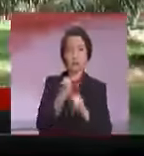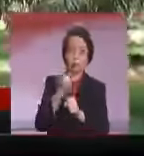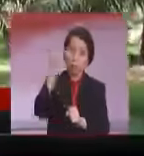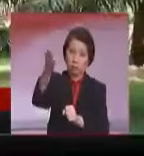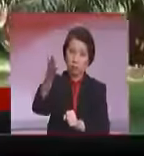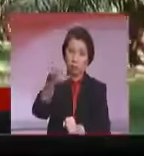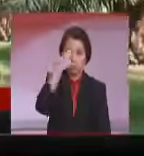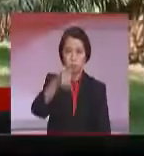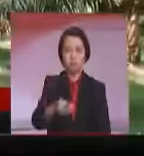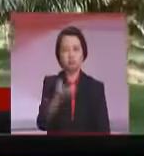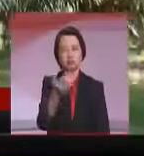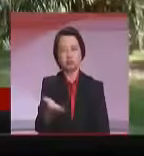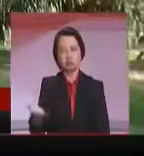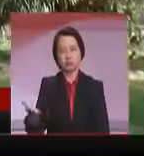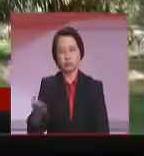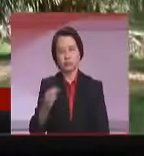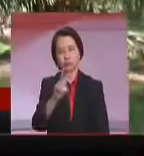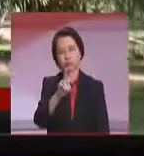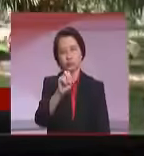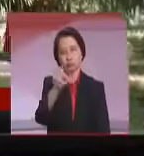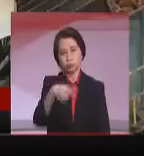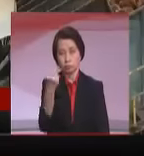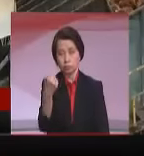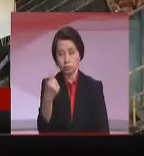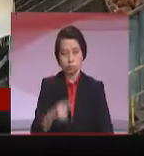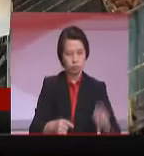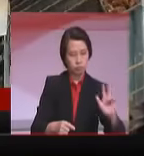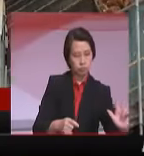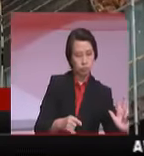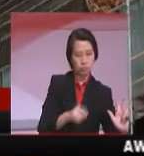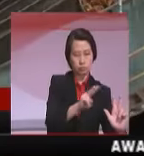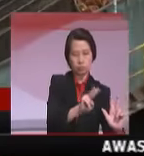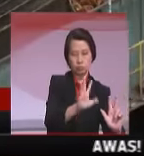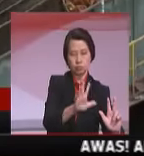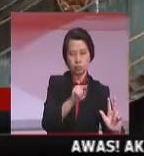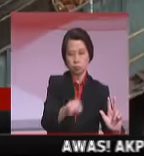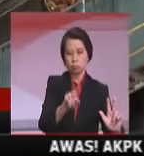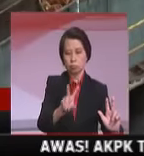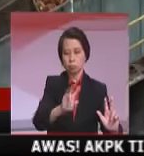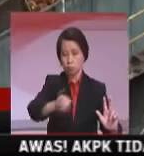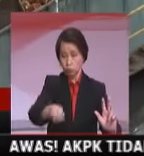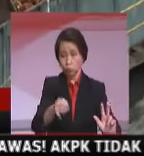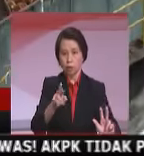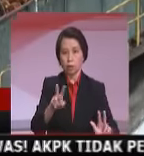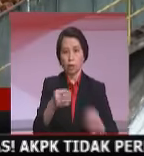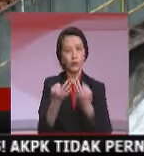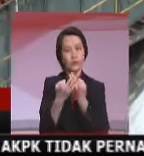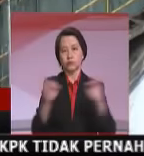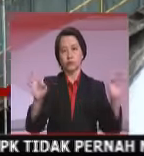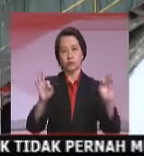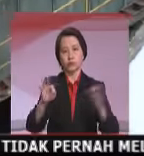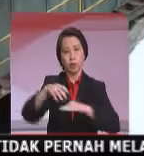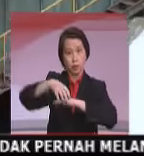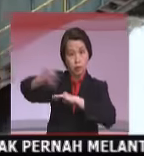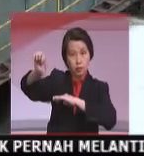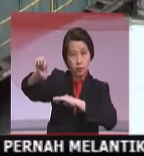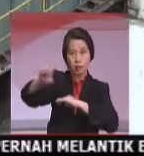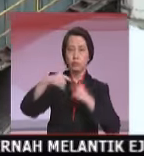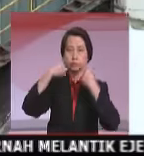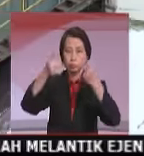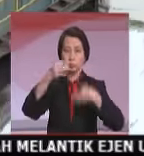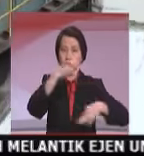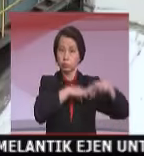sektor komoditi pula, sehingga 20 November lalu, sebanyak RM325.2 juta ringgit pengecualian duty ekspor